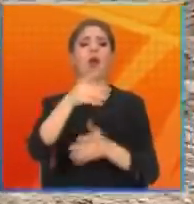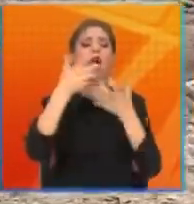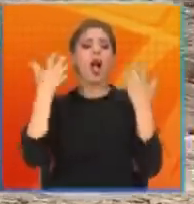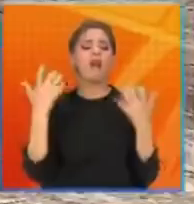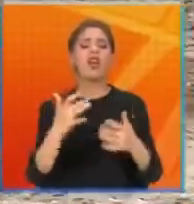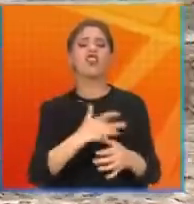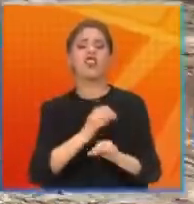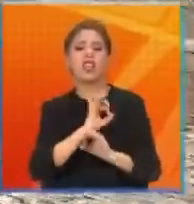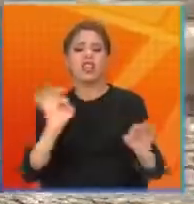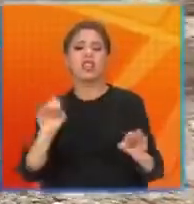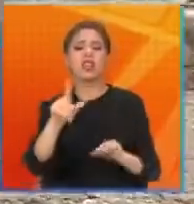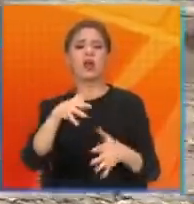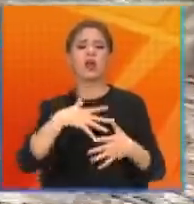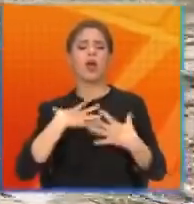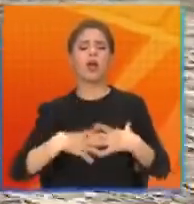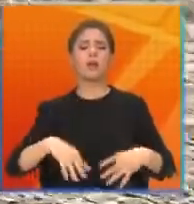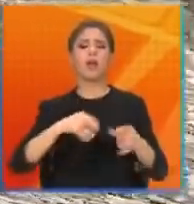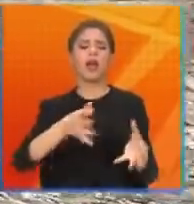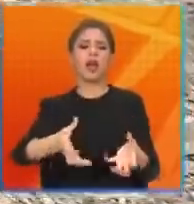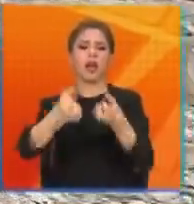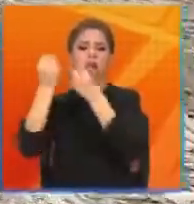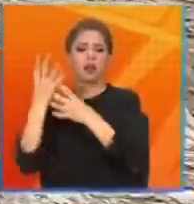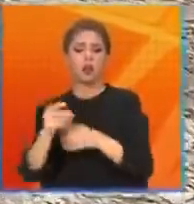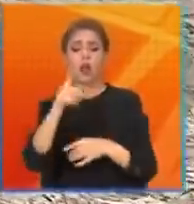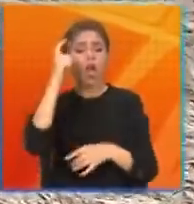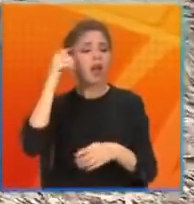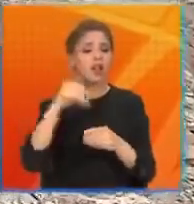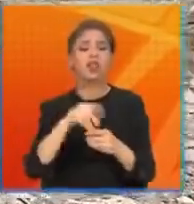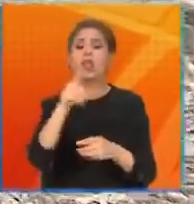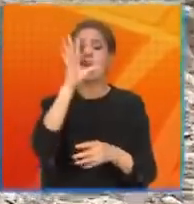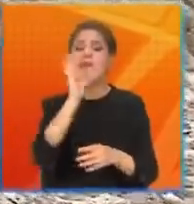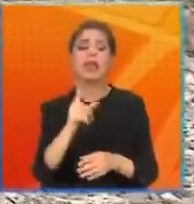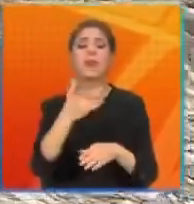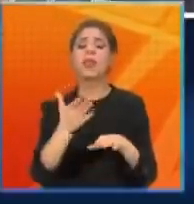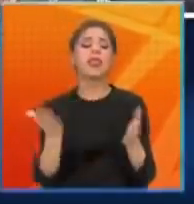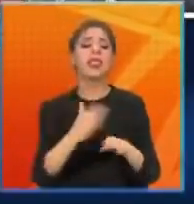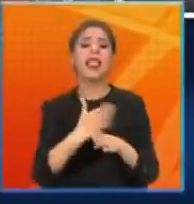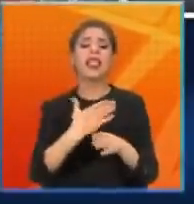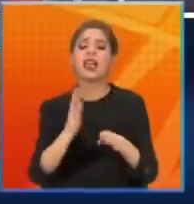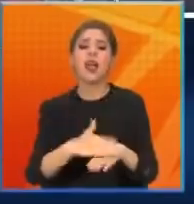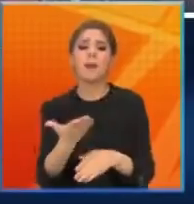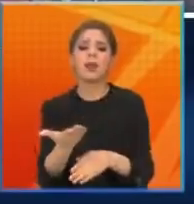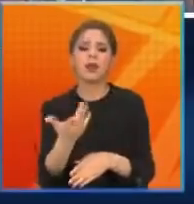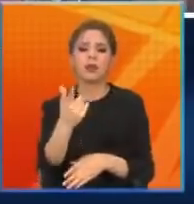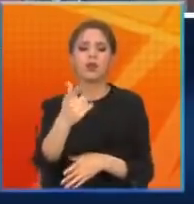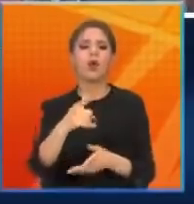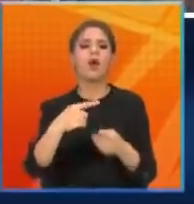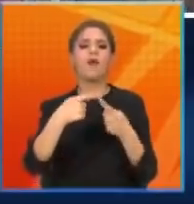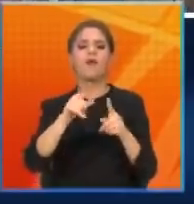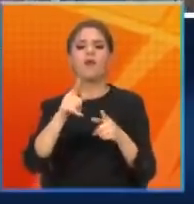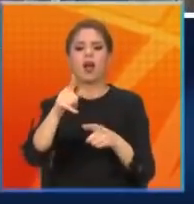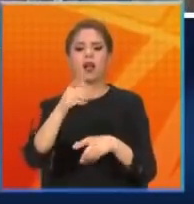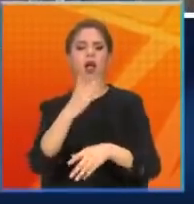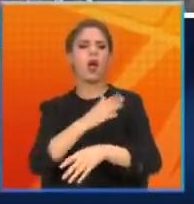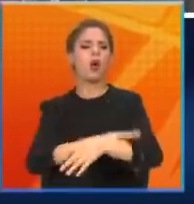hayvanların cansız bedenleri bu alandan kaldırıldı. Akıllardaki soruysa bu vahşeti kim, neden yaptı? Değişik zamanlarda atılmışlar.